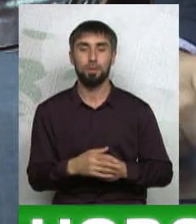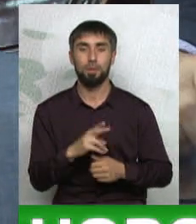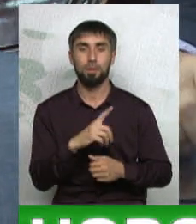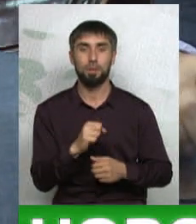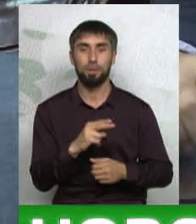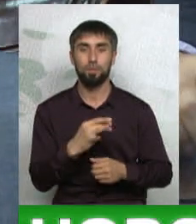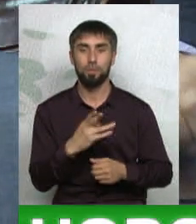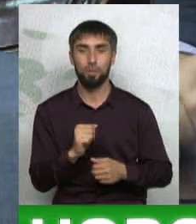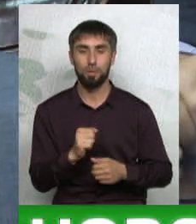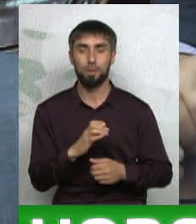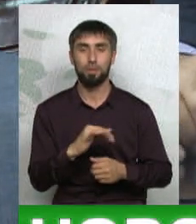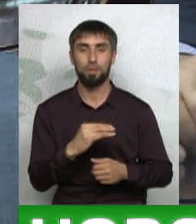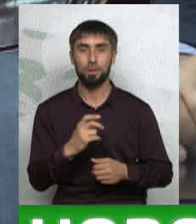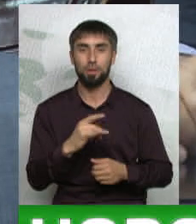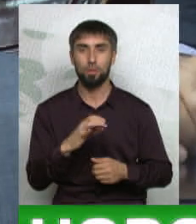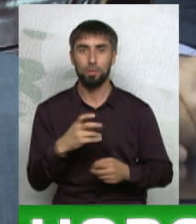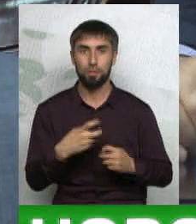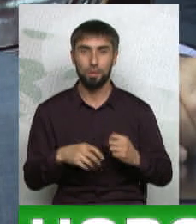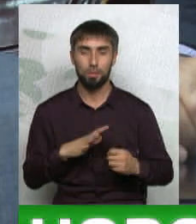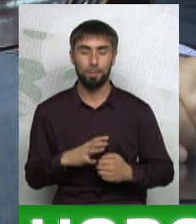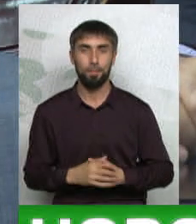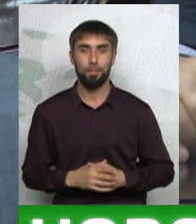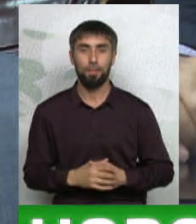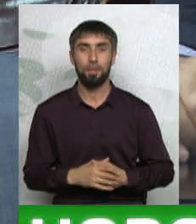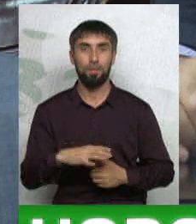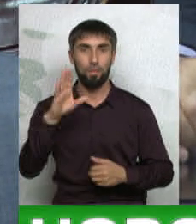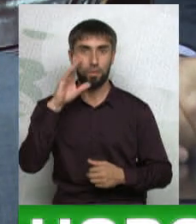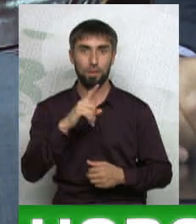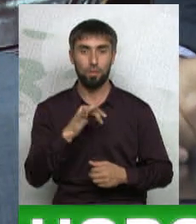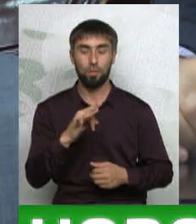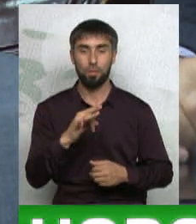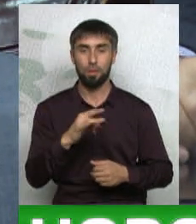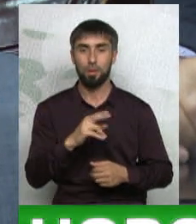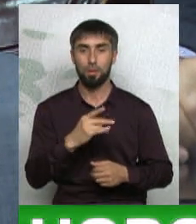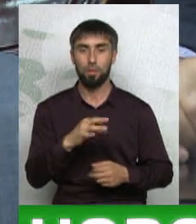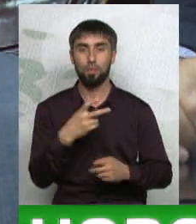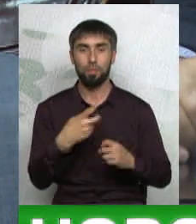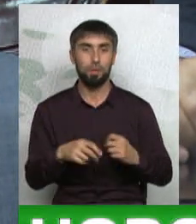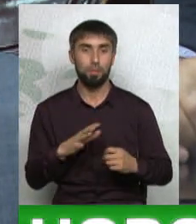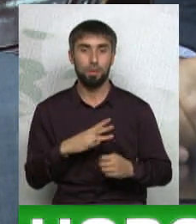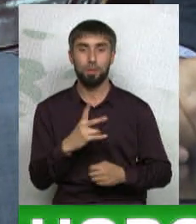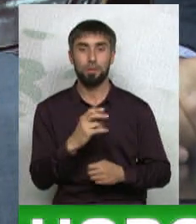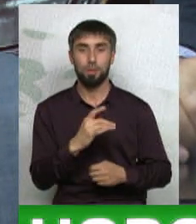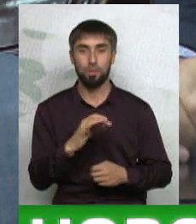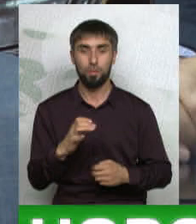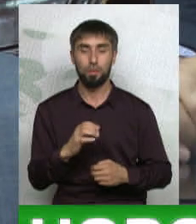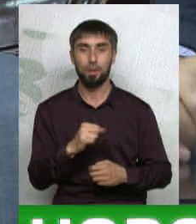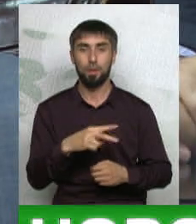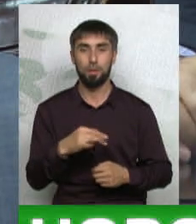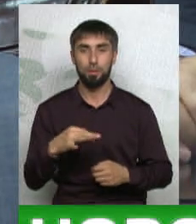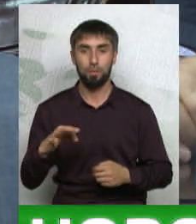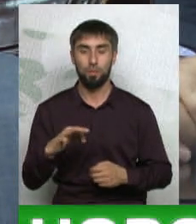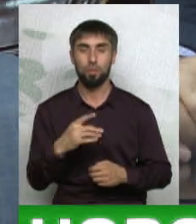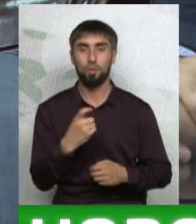задвижки, скважинные насосы. Вот на водозаборе Кантышева вышли из строя насосы Альтиева